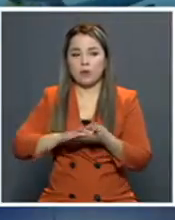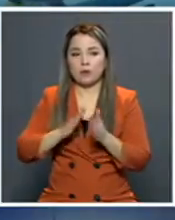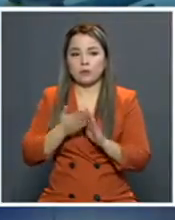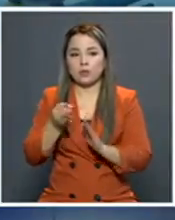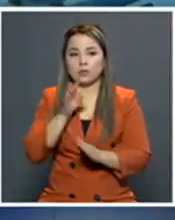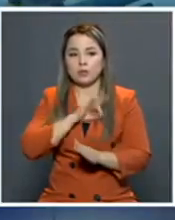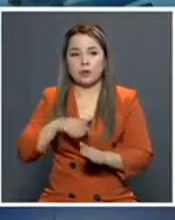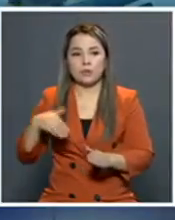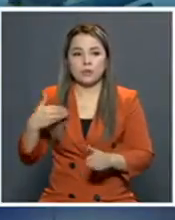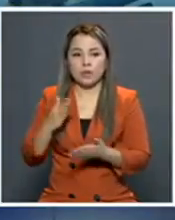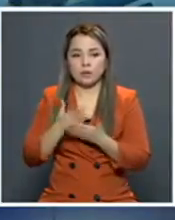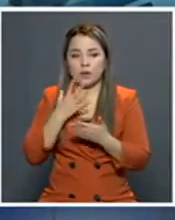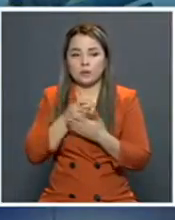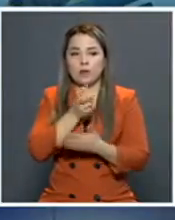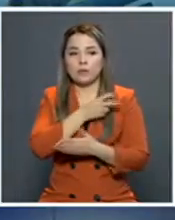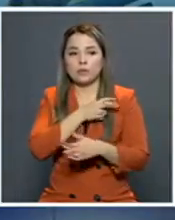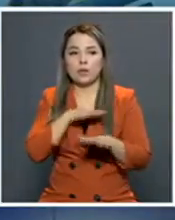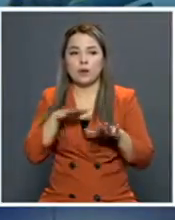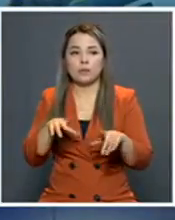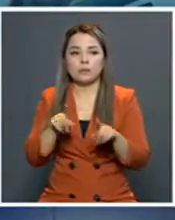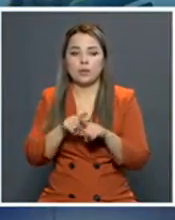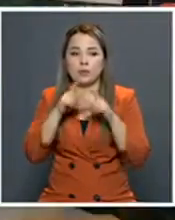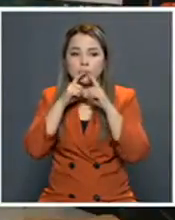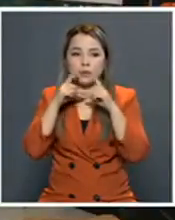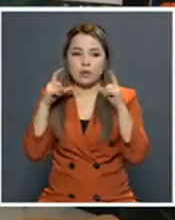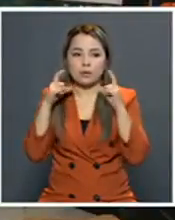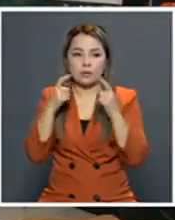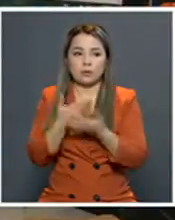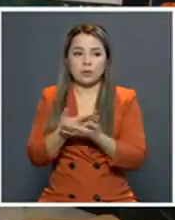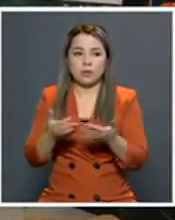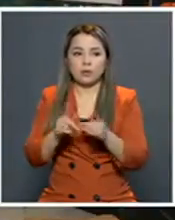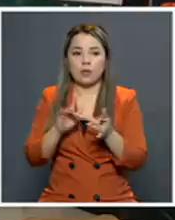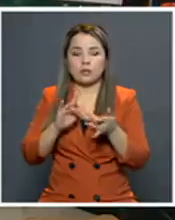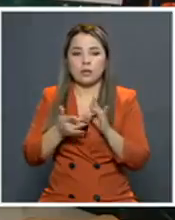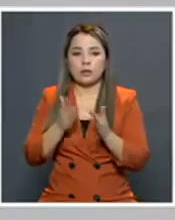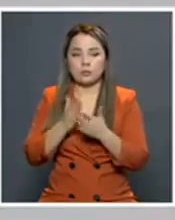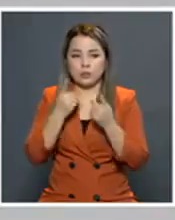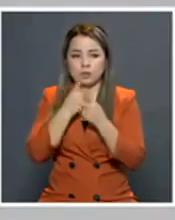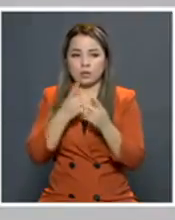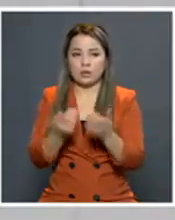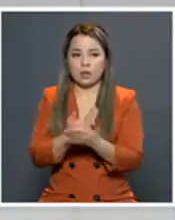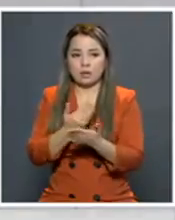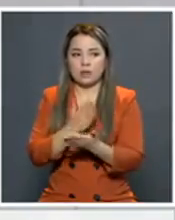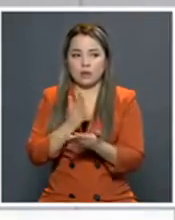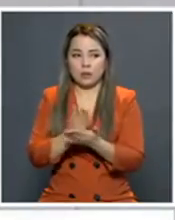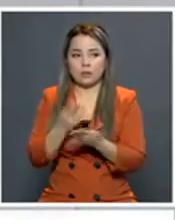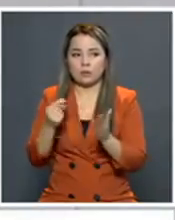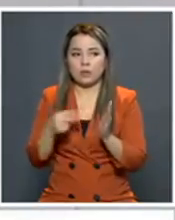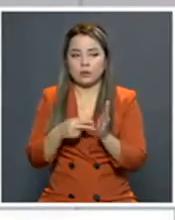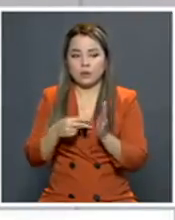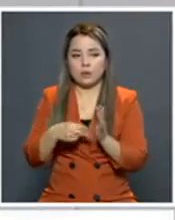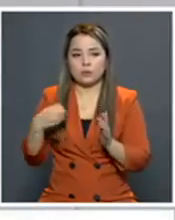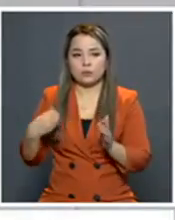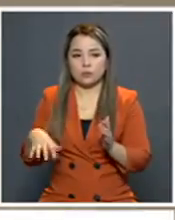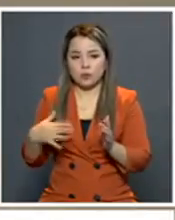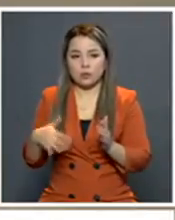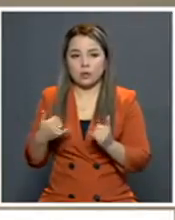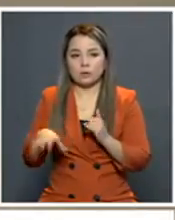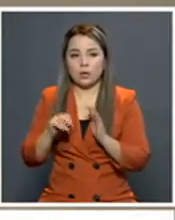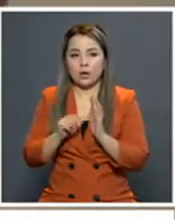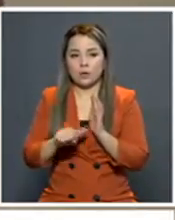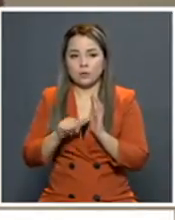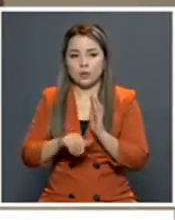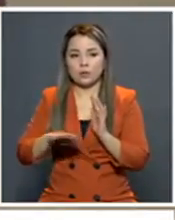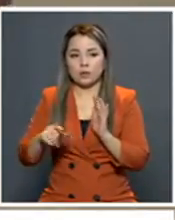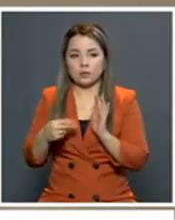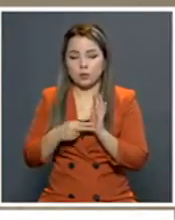пайдасын ойлап отыр. Дәріханадан таппай жүрген бетперденің сан түрі ғаламторда самсап тұр. Бірақ бағасы сіз ойлағандай арзан емес. 60 теңгеден